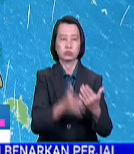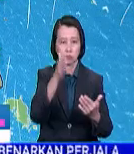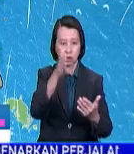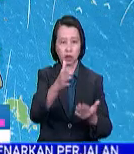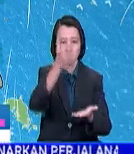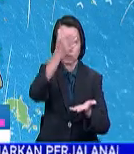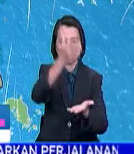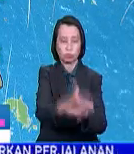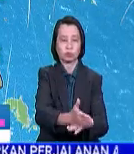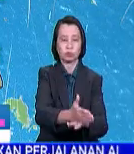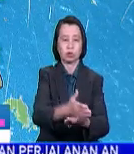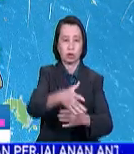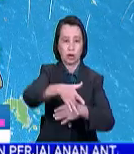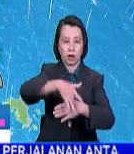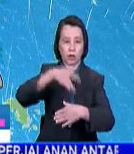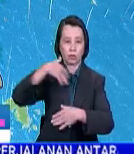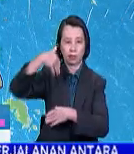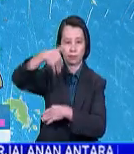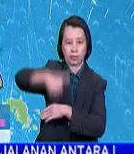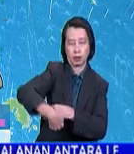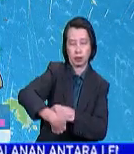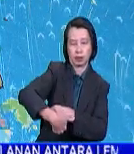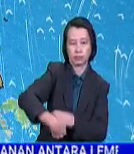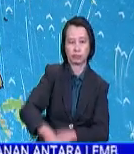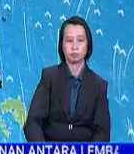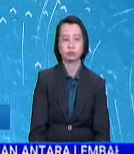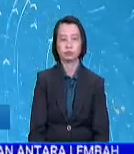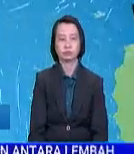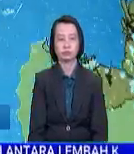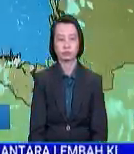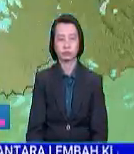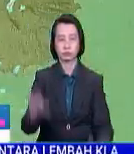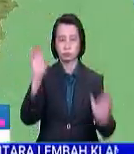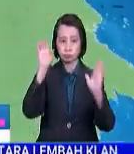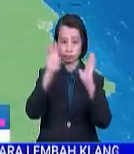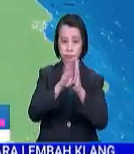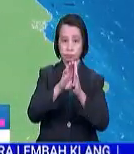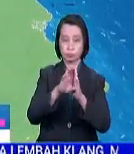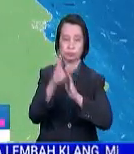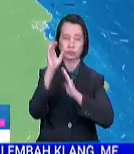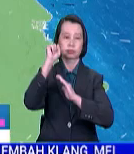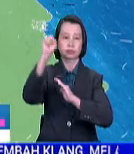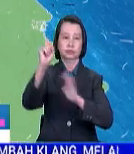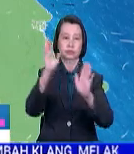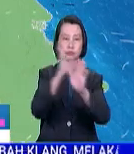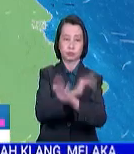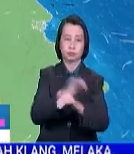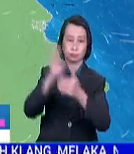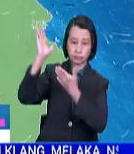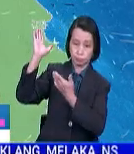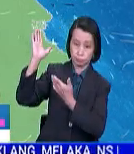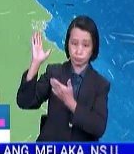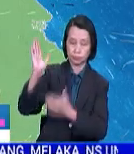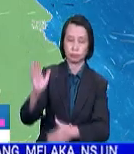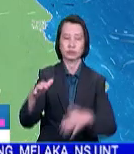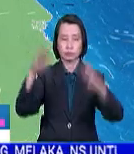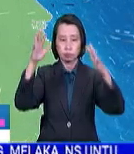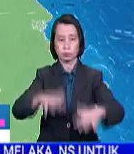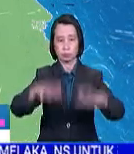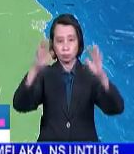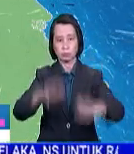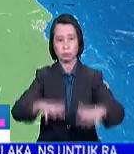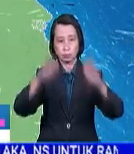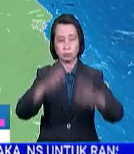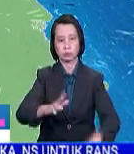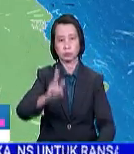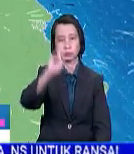akan reda menjelang awal malam nanti. Kita lihat pula tinjauan cuaca untuk negeri Sabah dan Sarawak. Keadaan hujan lebat dan